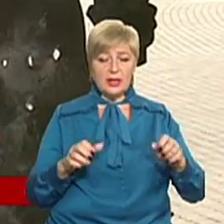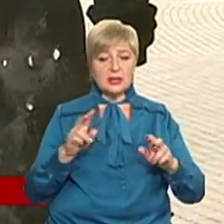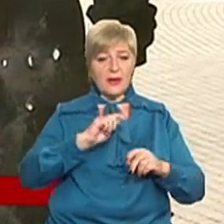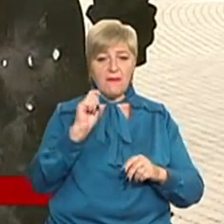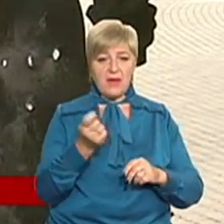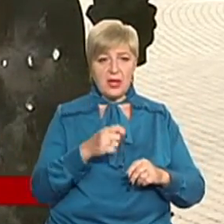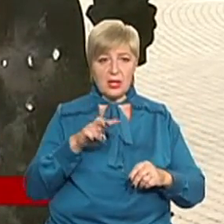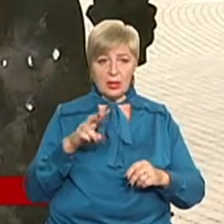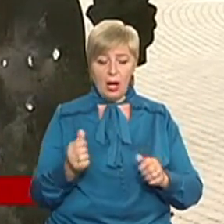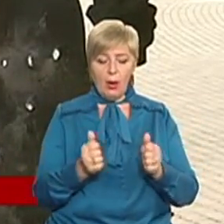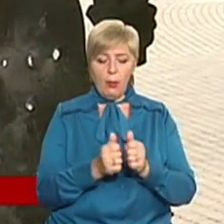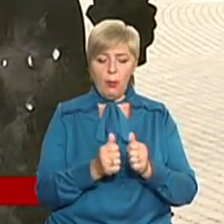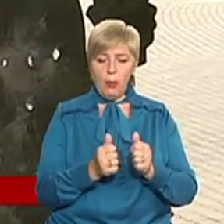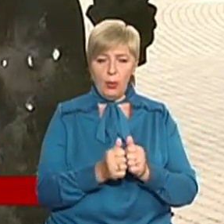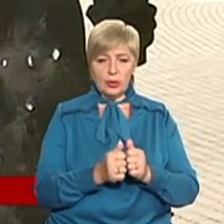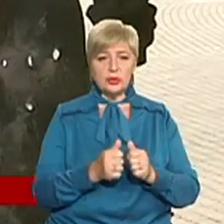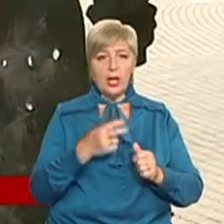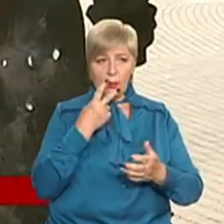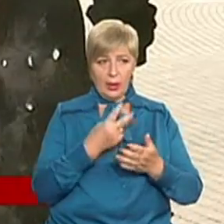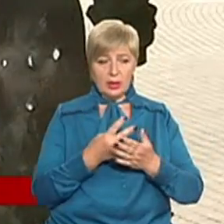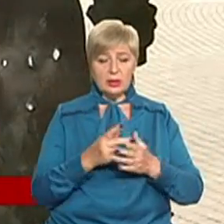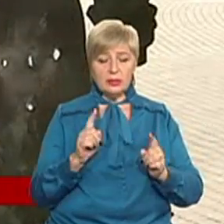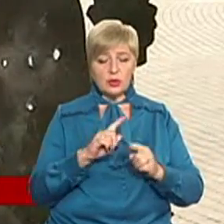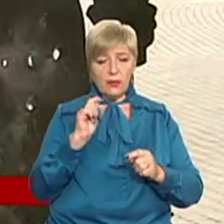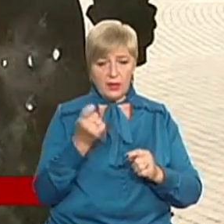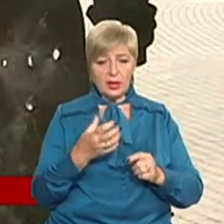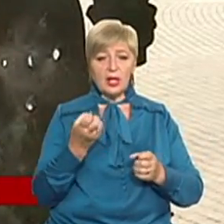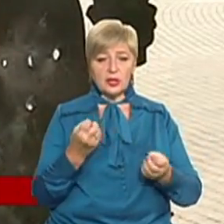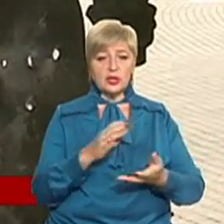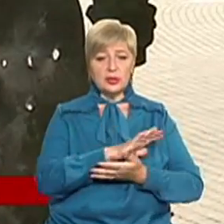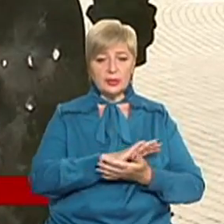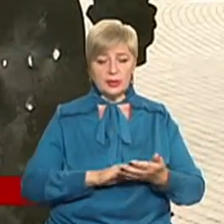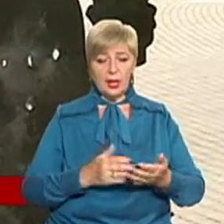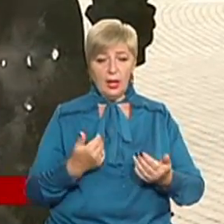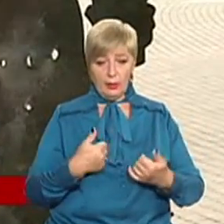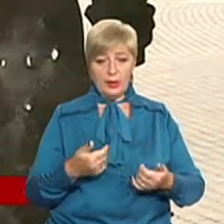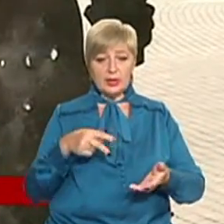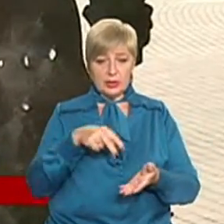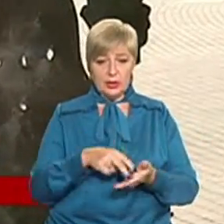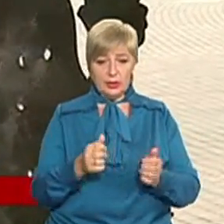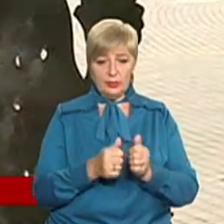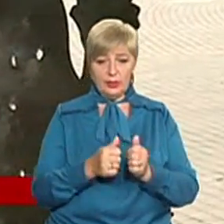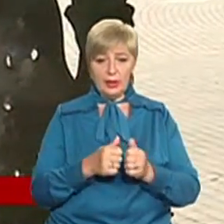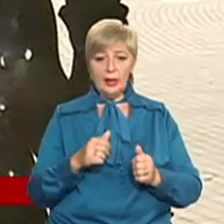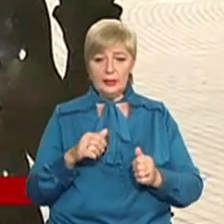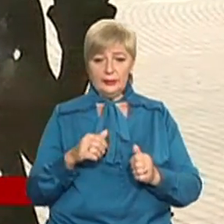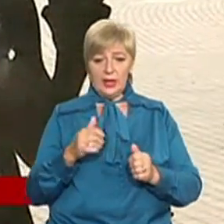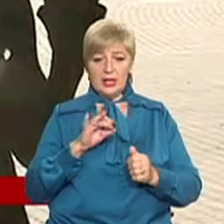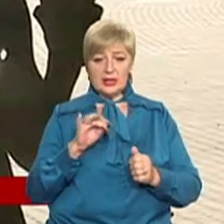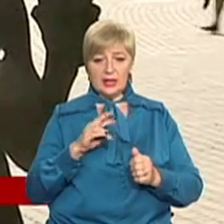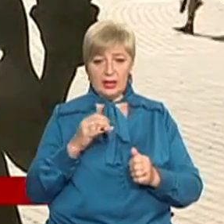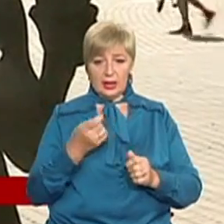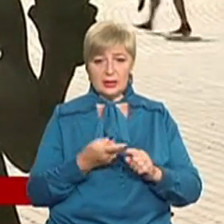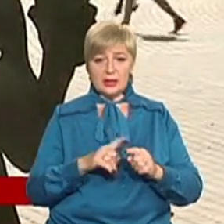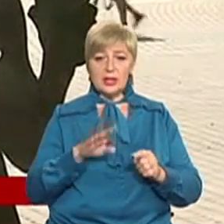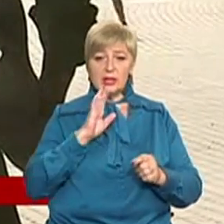хотів показати, що війна все ще триває. Ми зараз знаходимося біля однієї з інсталяцій. Це дівчина, яка йшла собі